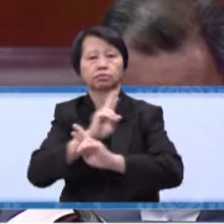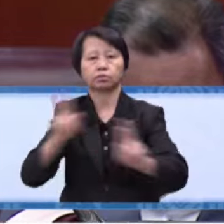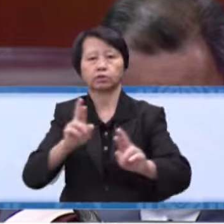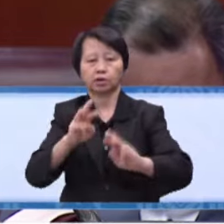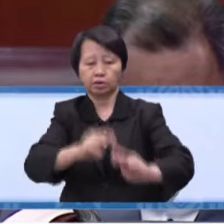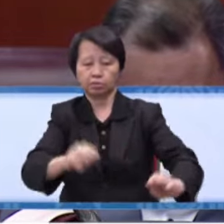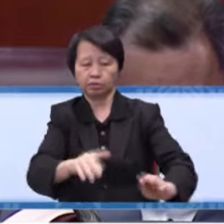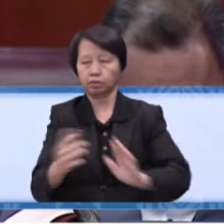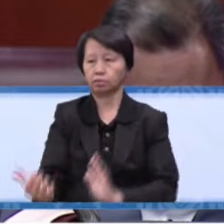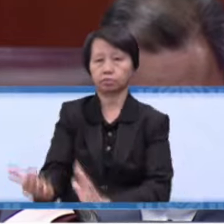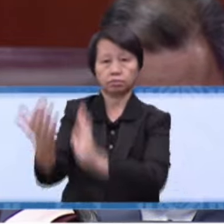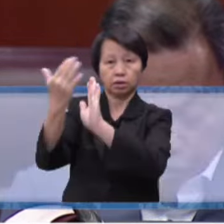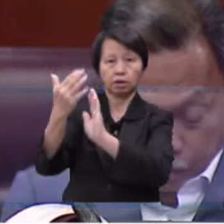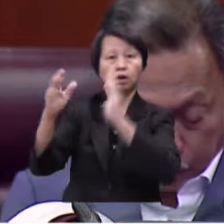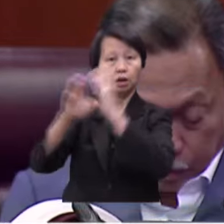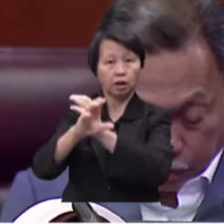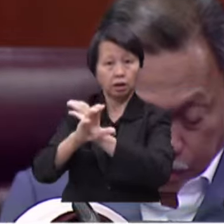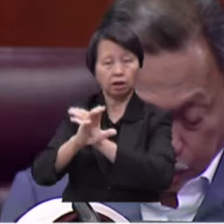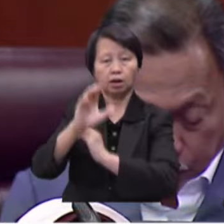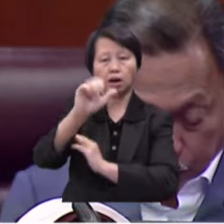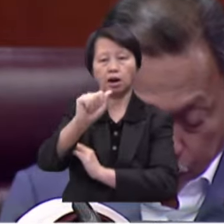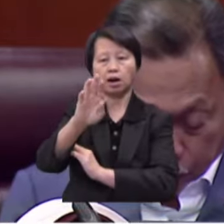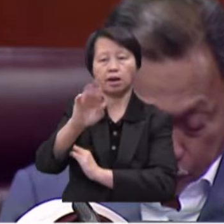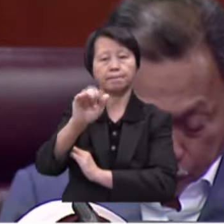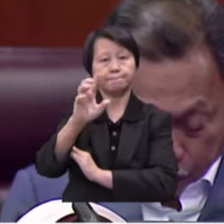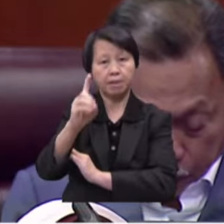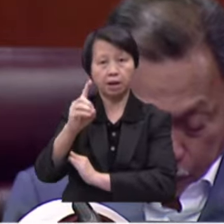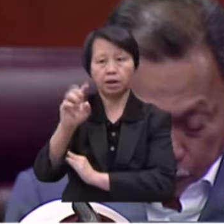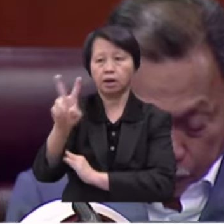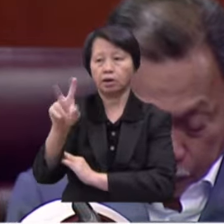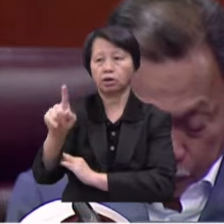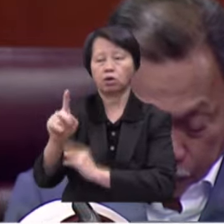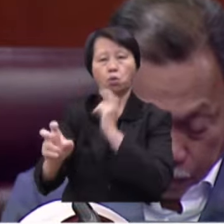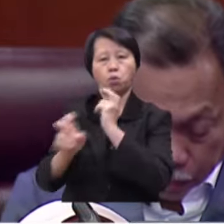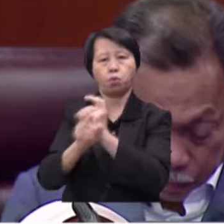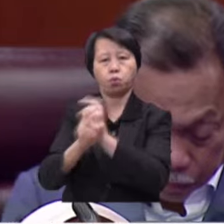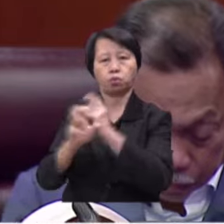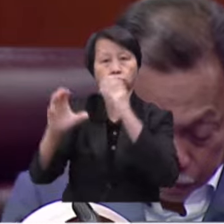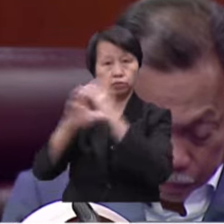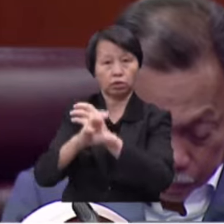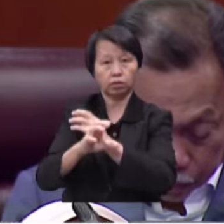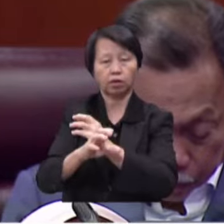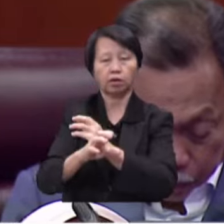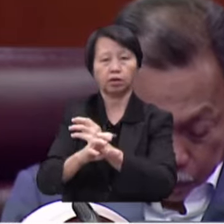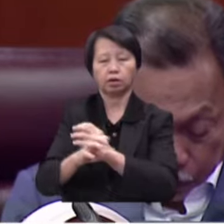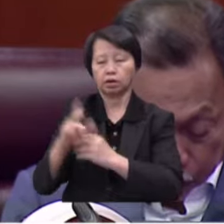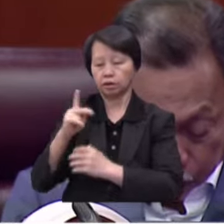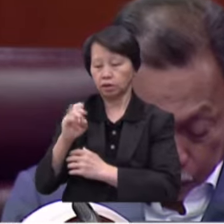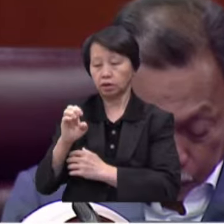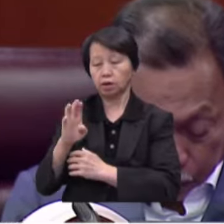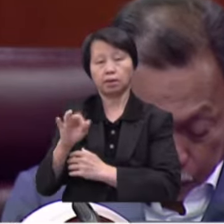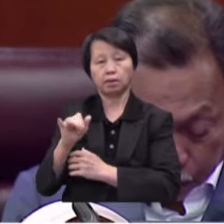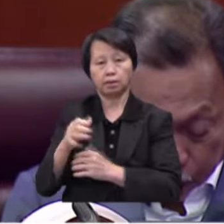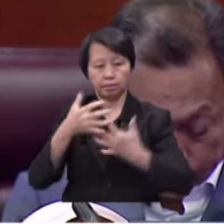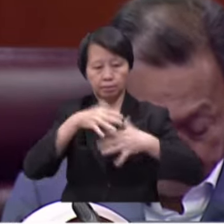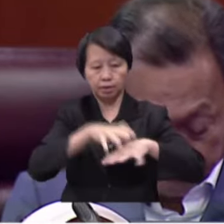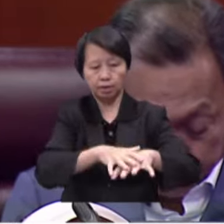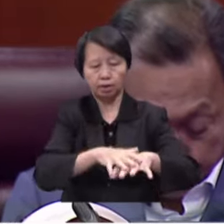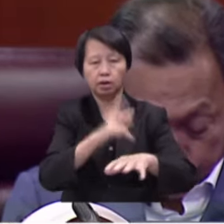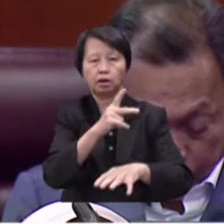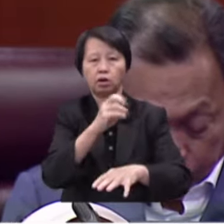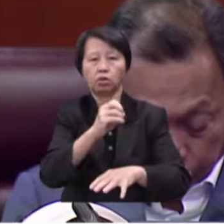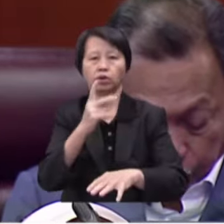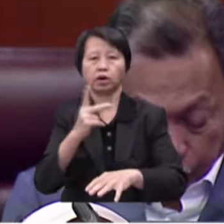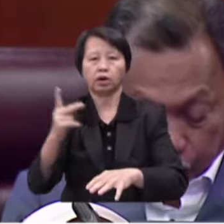murid menghadapi cabaran abad ke-21 yang lebih kompleks dan mencabar tepat diterapkan dalam kurikulum